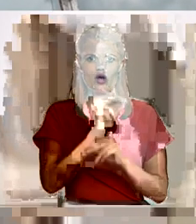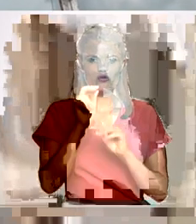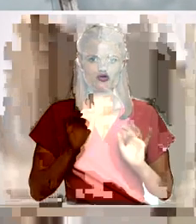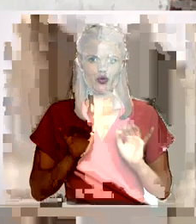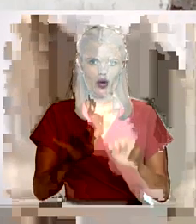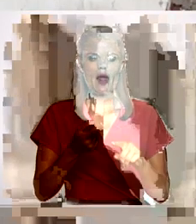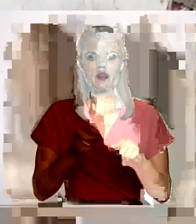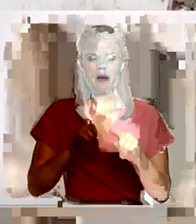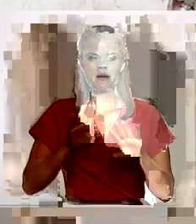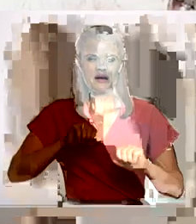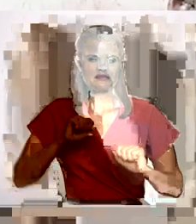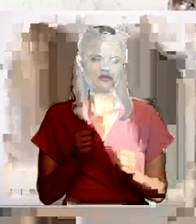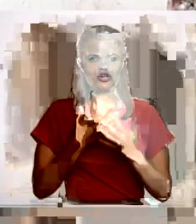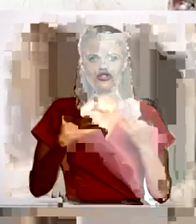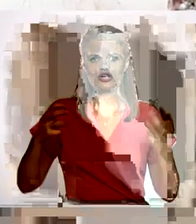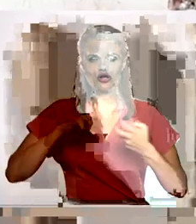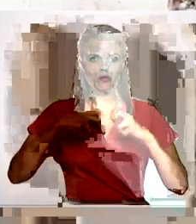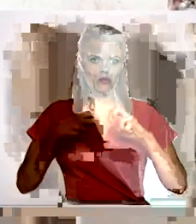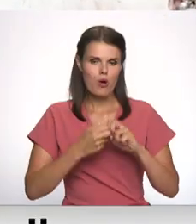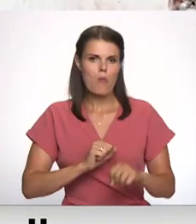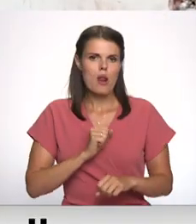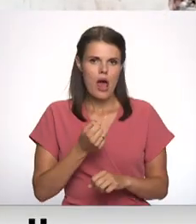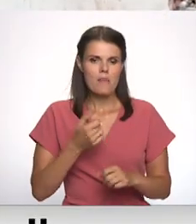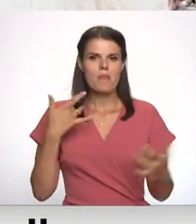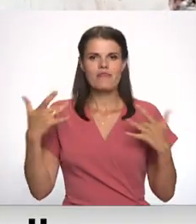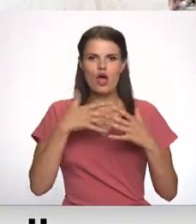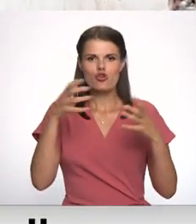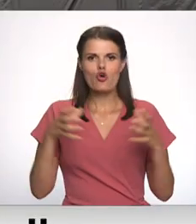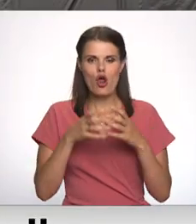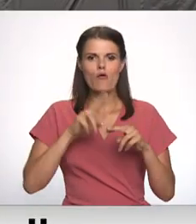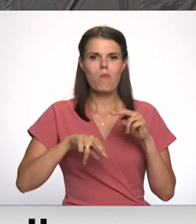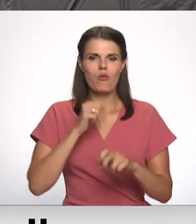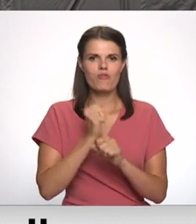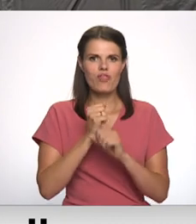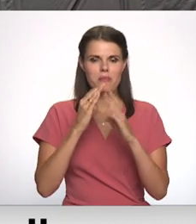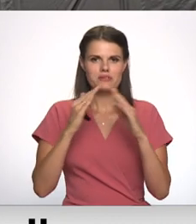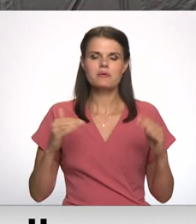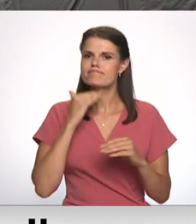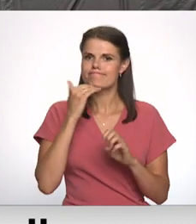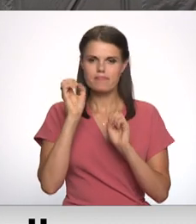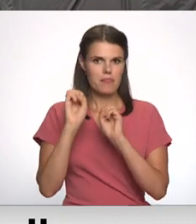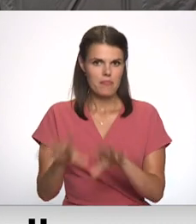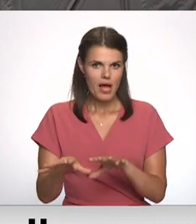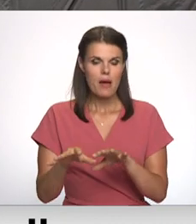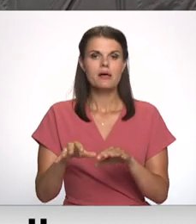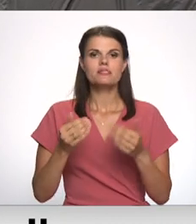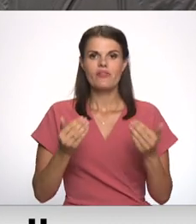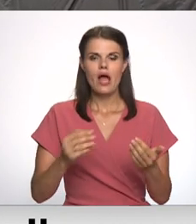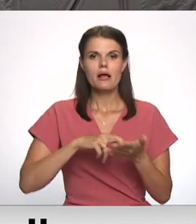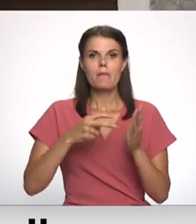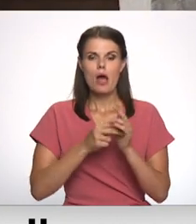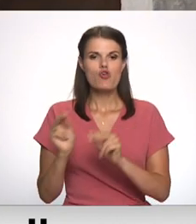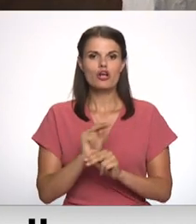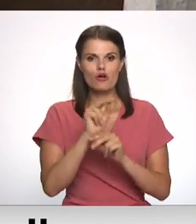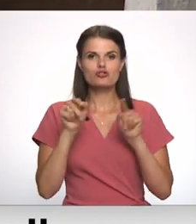norise. Tāpēc par spīti dažādām grūtībām teātra kolektīvas būvdarbus pārņemto namu nevēlas atstāt. Pašlaik plānots, ka